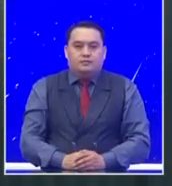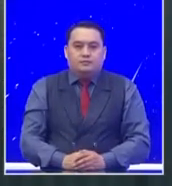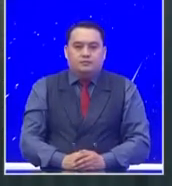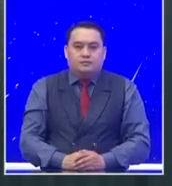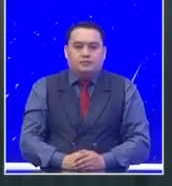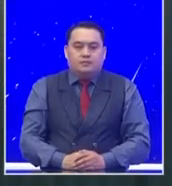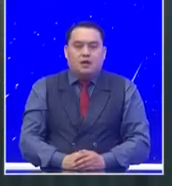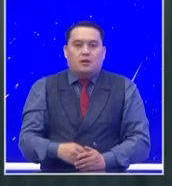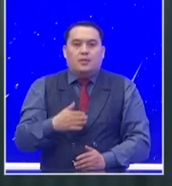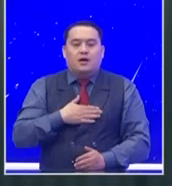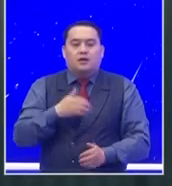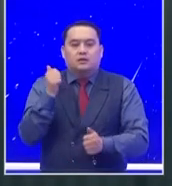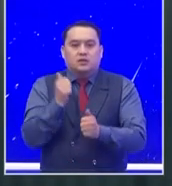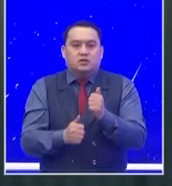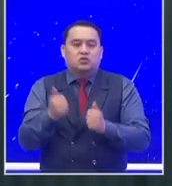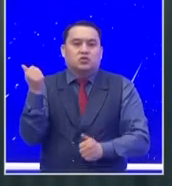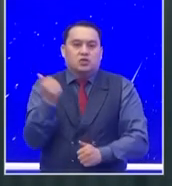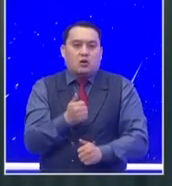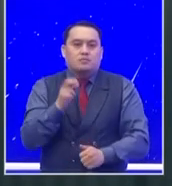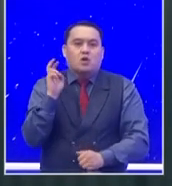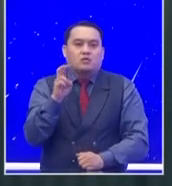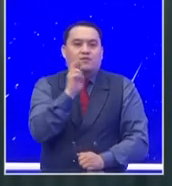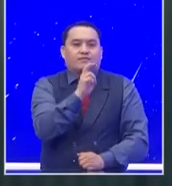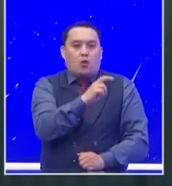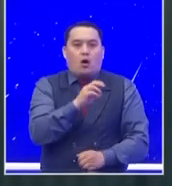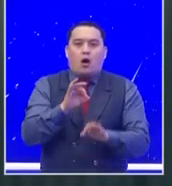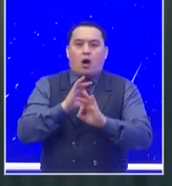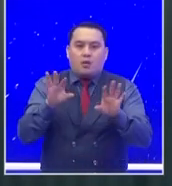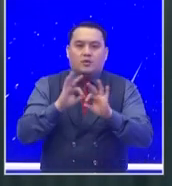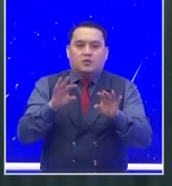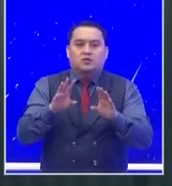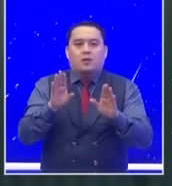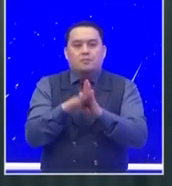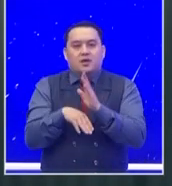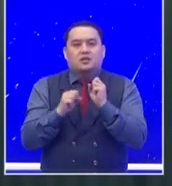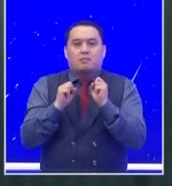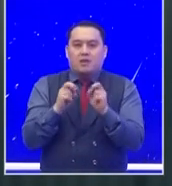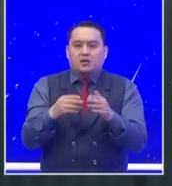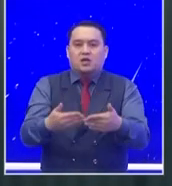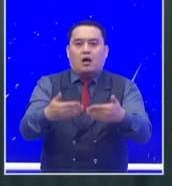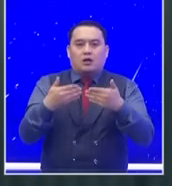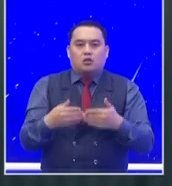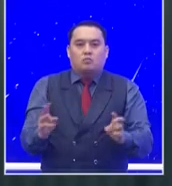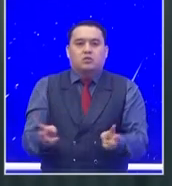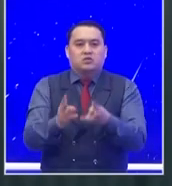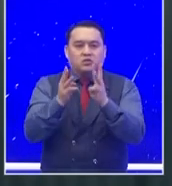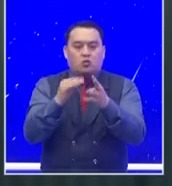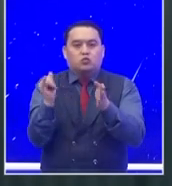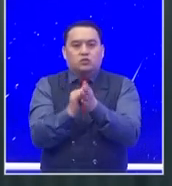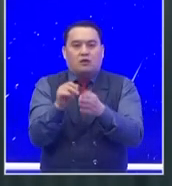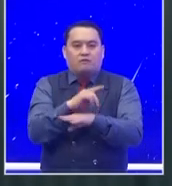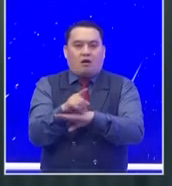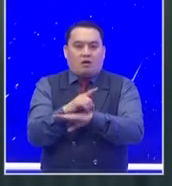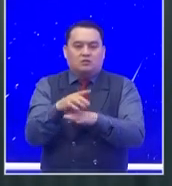мы на еженедельной основе проводим по дворовый обход объясняем правила пожарной безопасности также мы занимаемся установкой датчиков